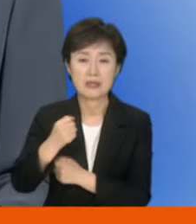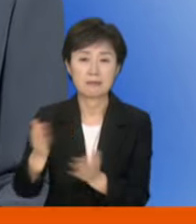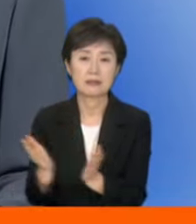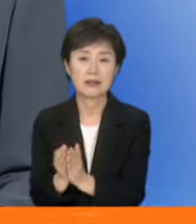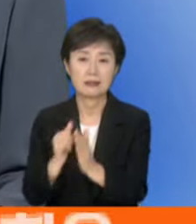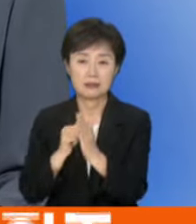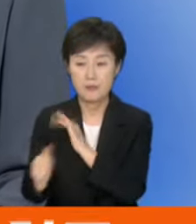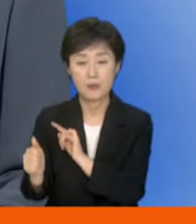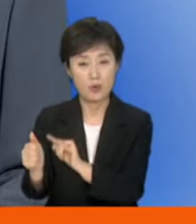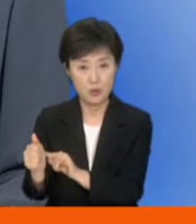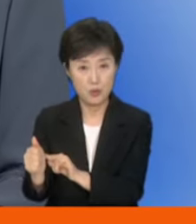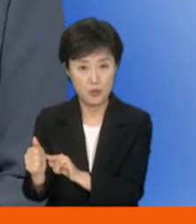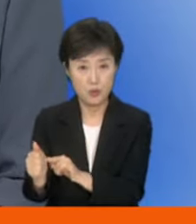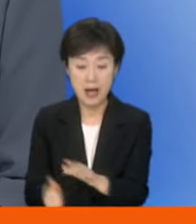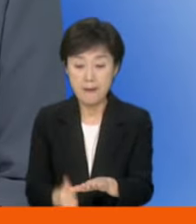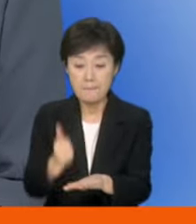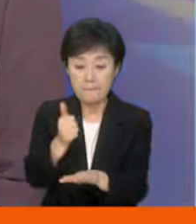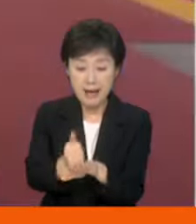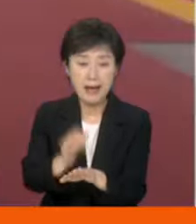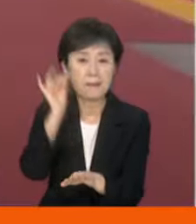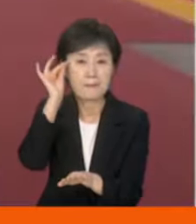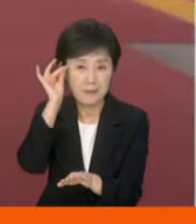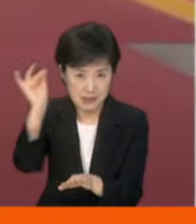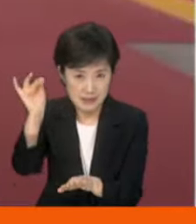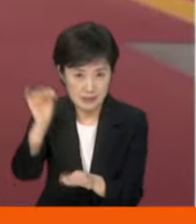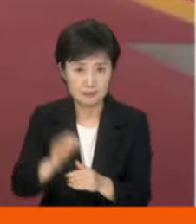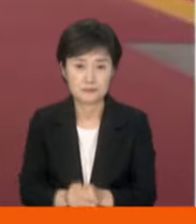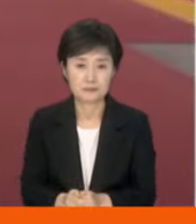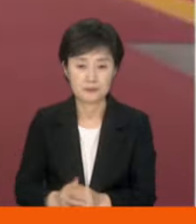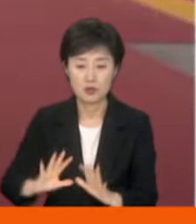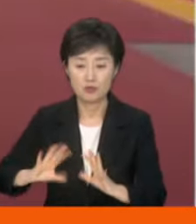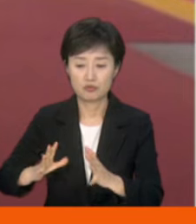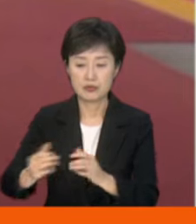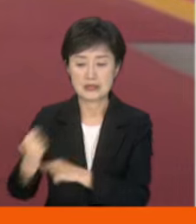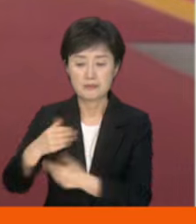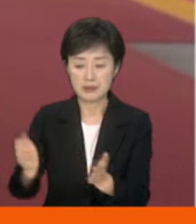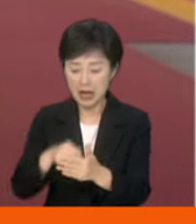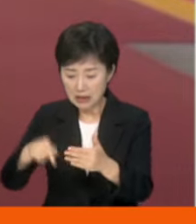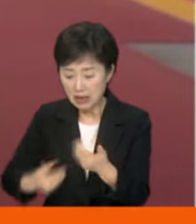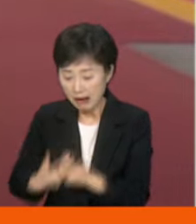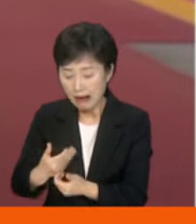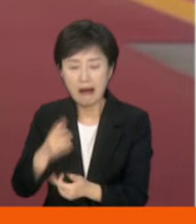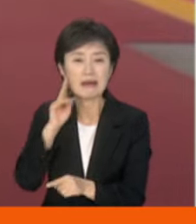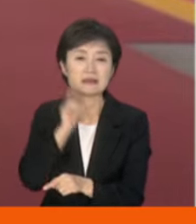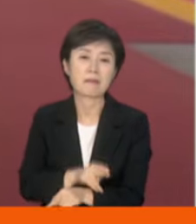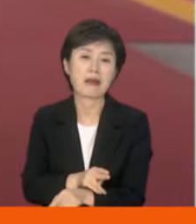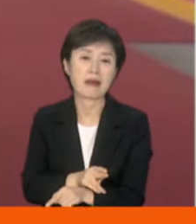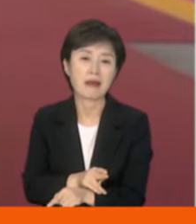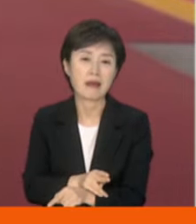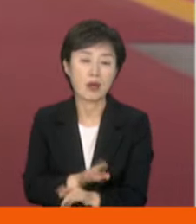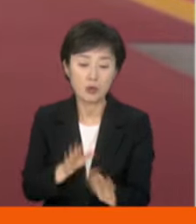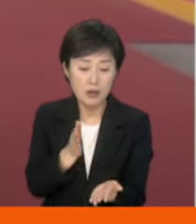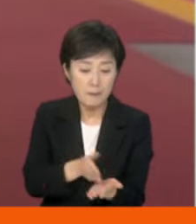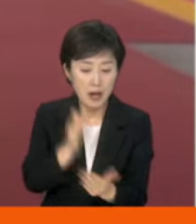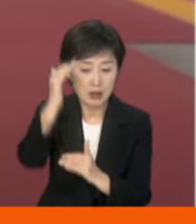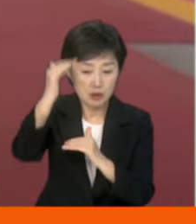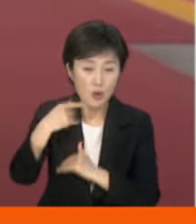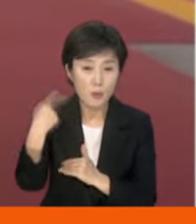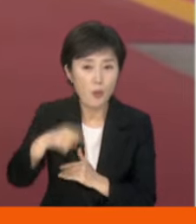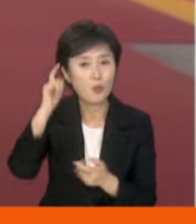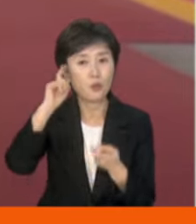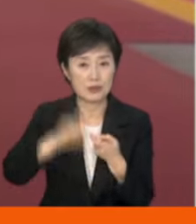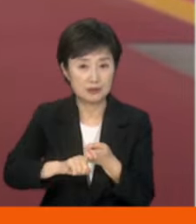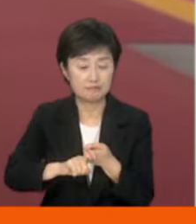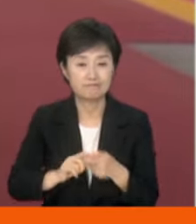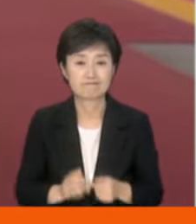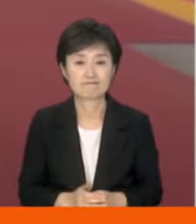국민의힘 한동훈 대표가 오늘로 취임 100일을 맞이했습니다. 국민의힘 내부 갈등이 심화되는 상황에서 내놓을 메시지에도 시선이